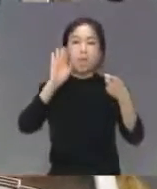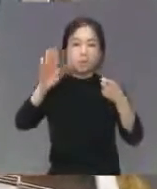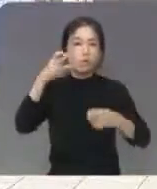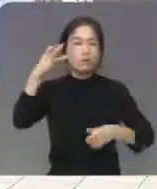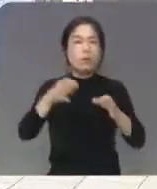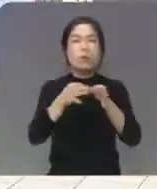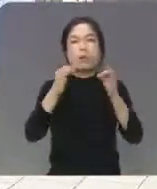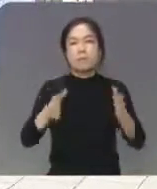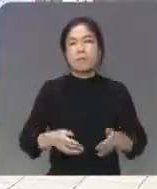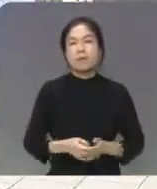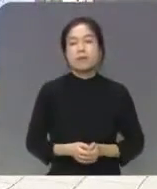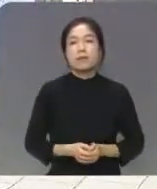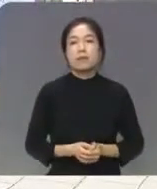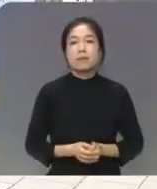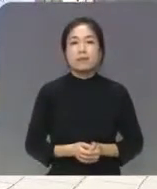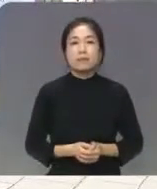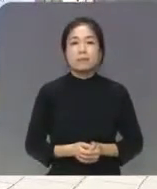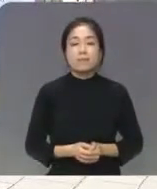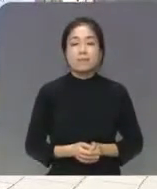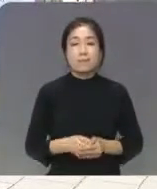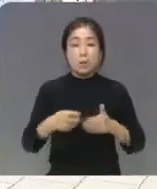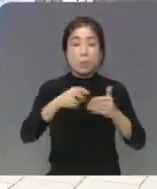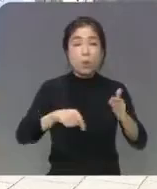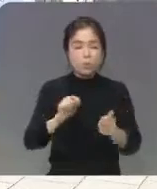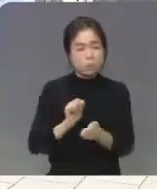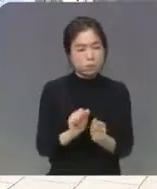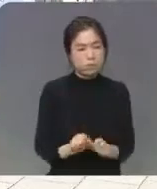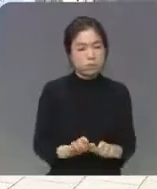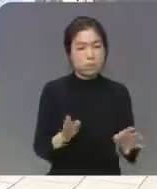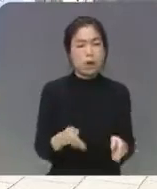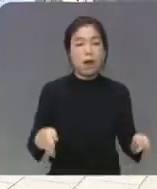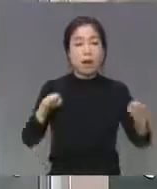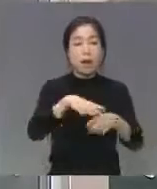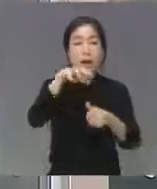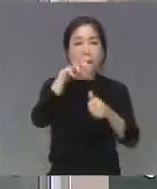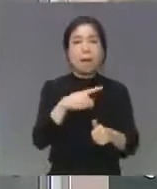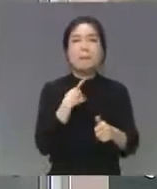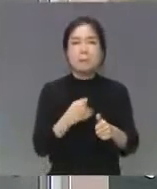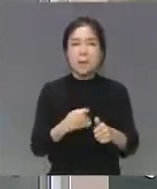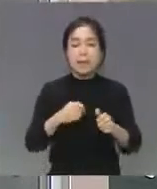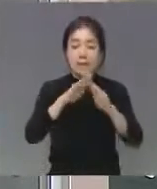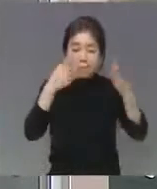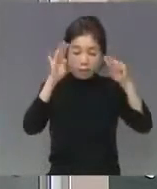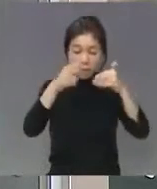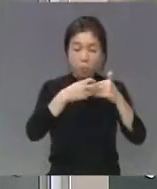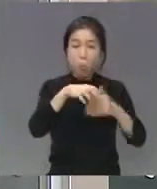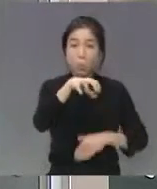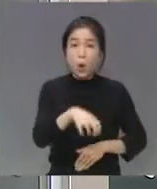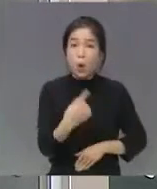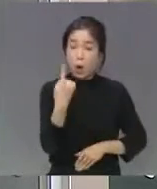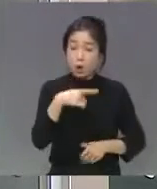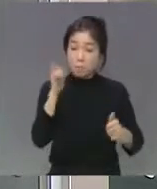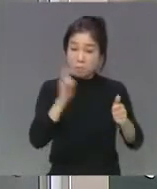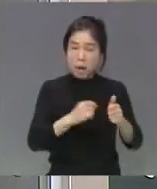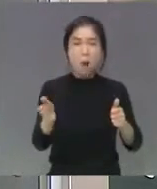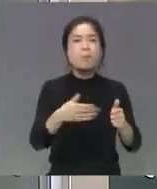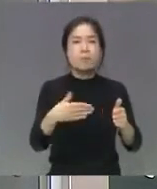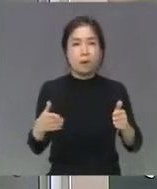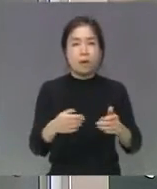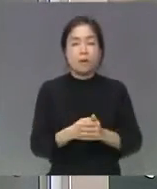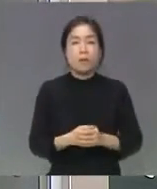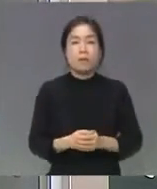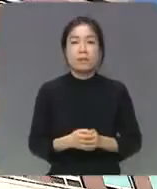13일 말입니다 때 원내 감염 확산으로 동 일단 격리 조치 까지 내려진 전남대병원 은 어제 확진 자가 나오지